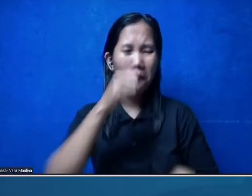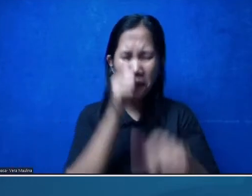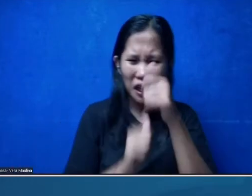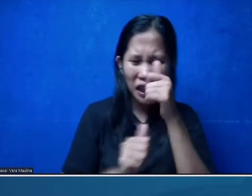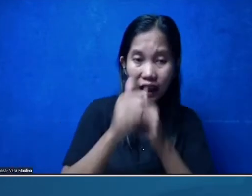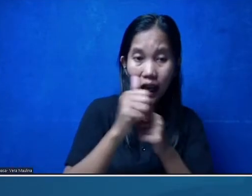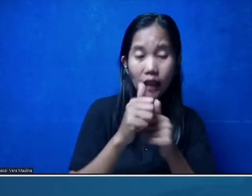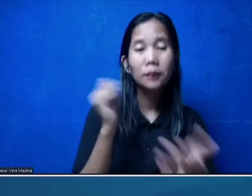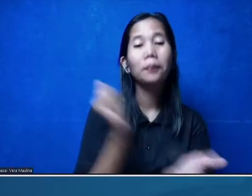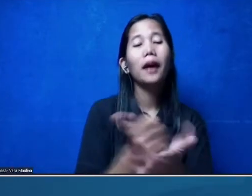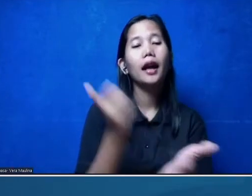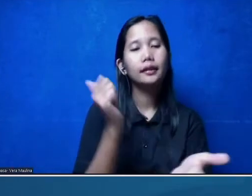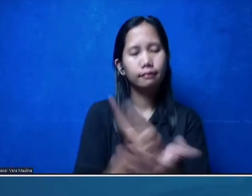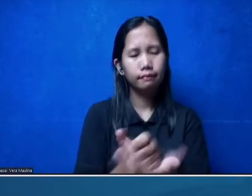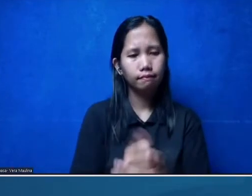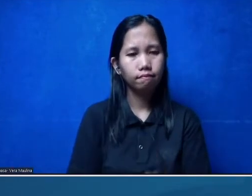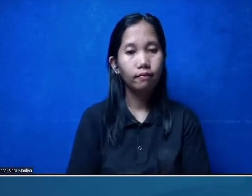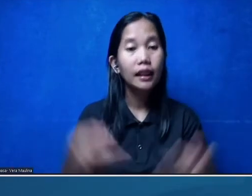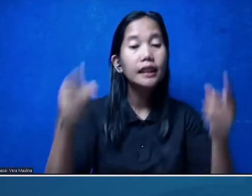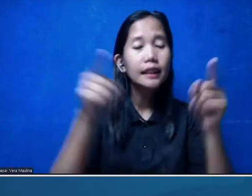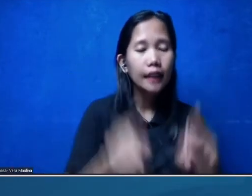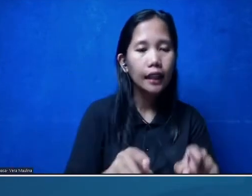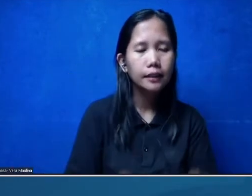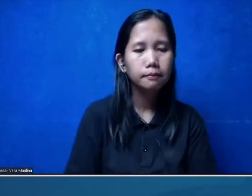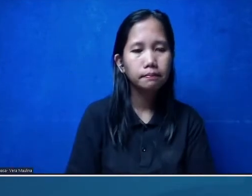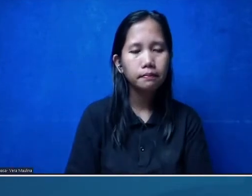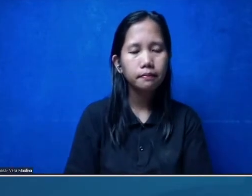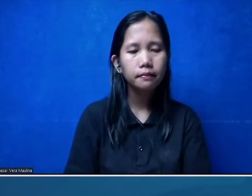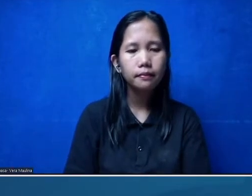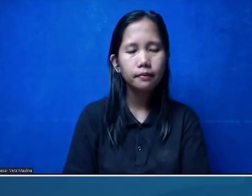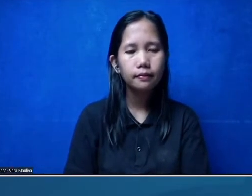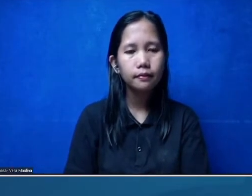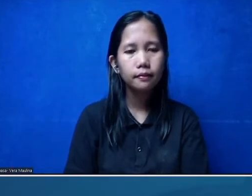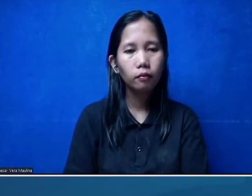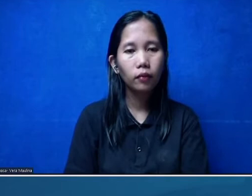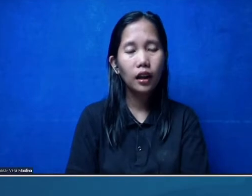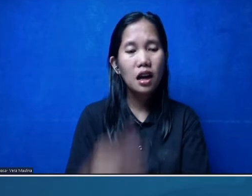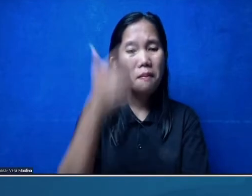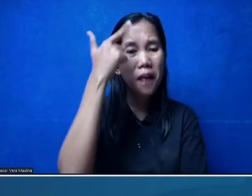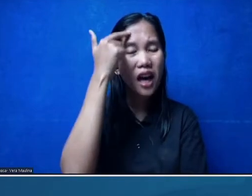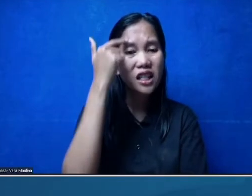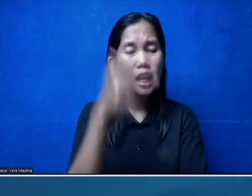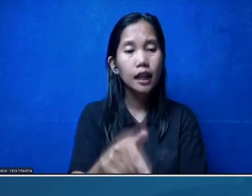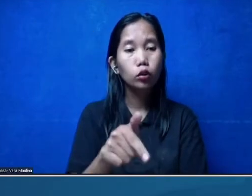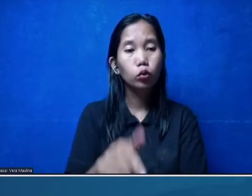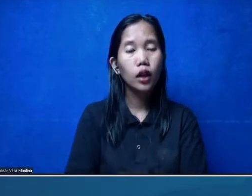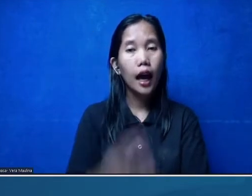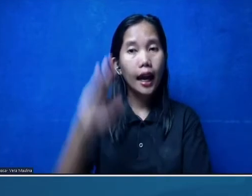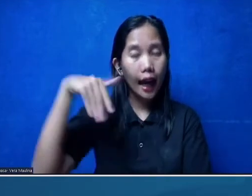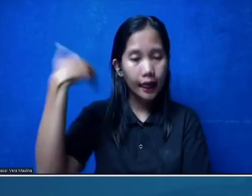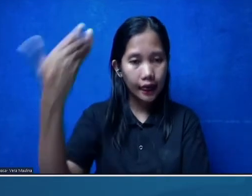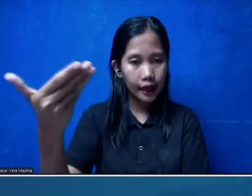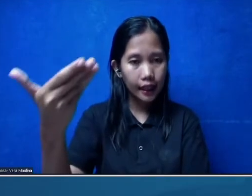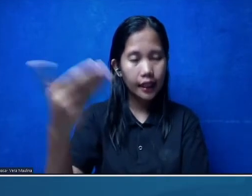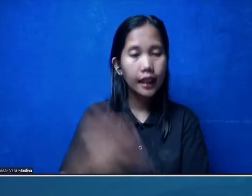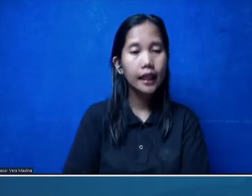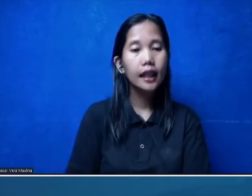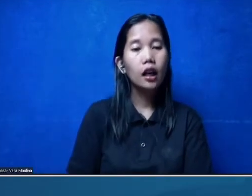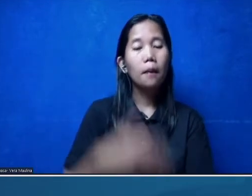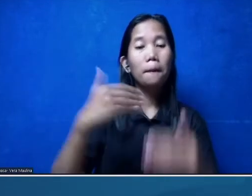Itulah sebabnya kita pelajari nanti ya Berikut berikut apa yang menjadi teriakan